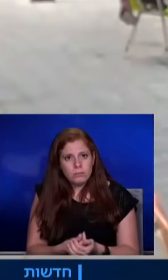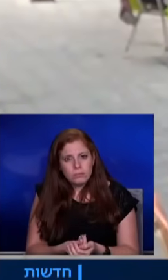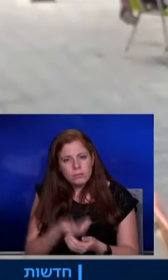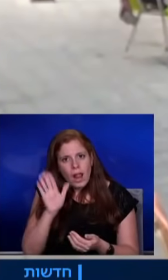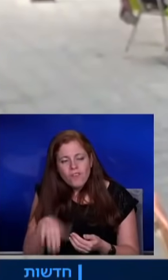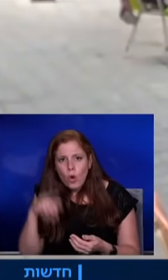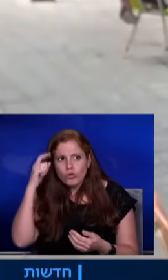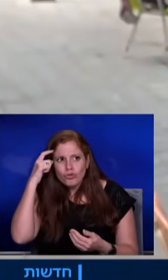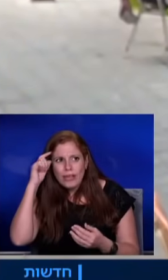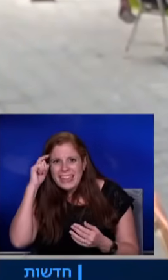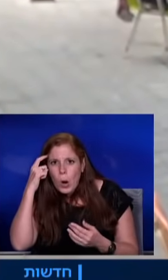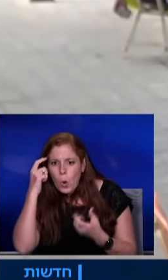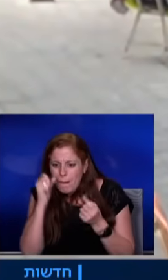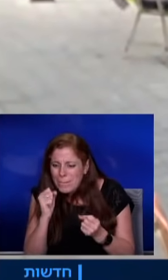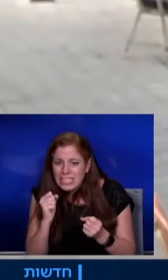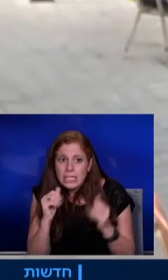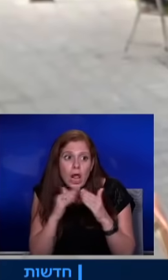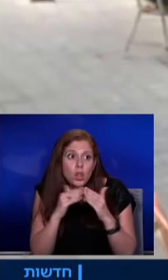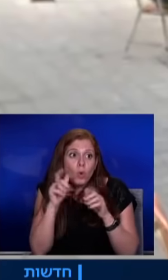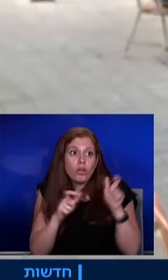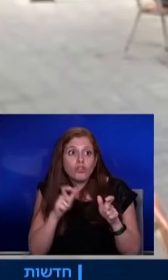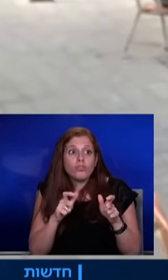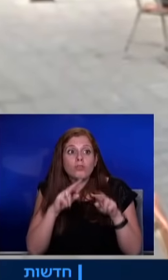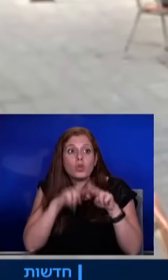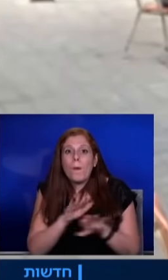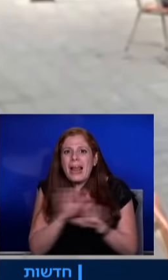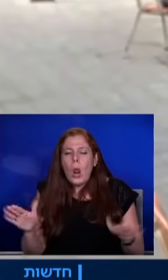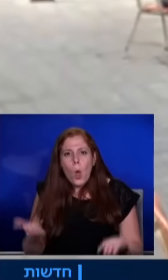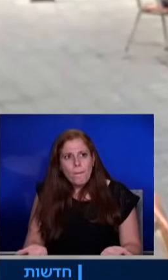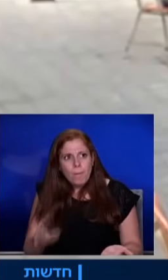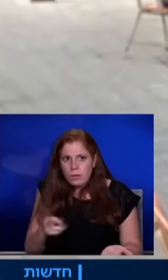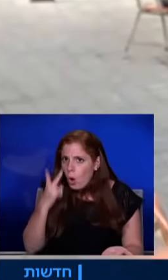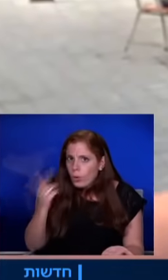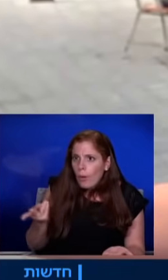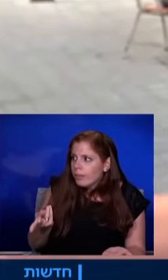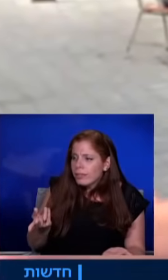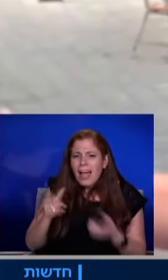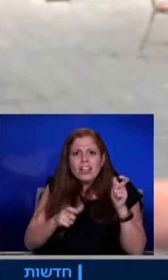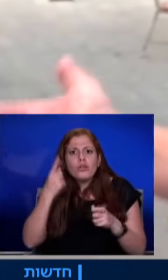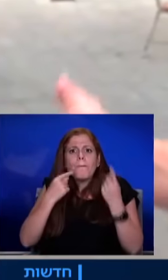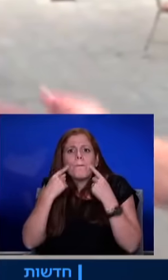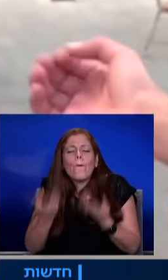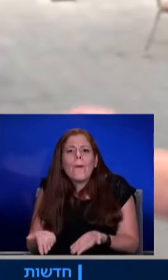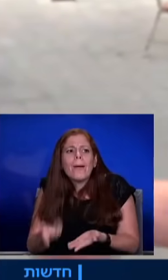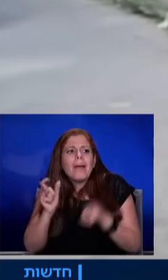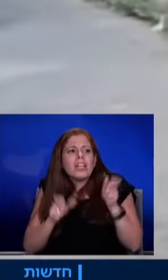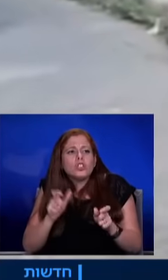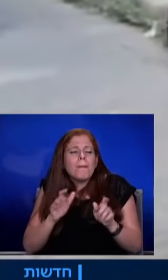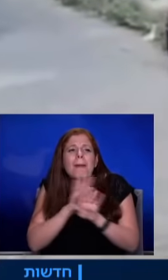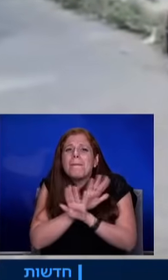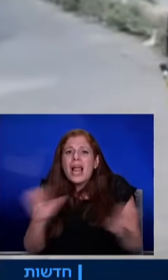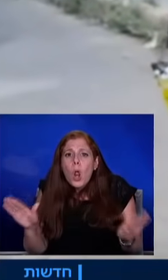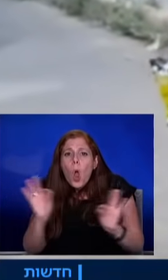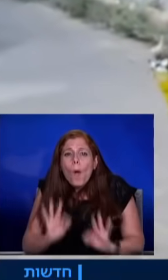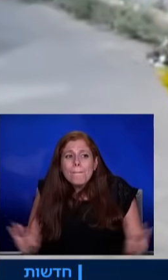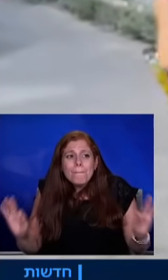לבסיס, לדיור, לאנשים שנשארו חסרי כל. אתה יכול לראות, אנשים בוכים פה, אנשים חסרי כל. לראש העיר